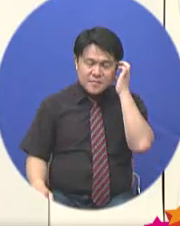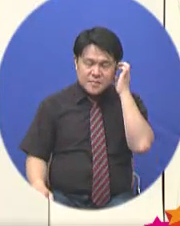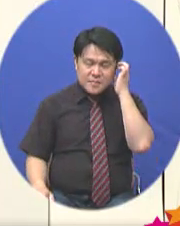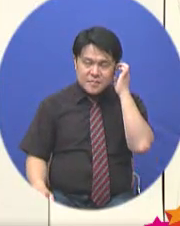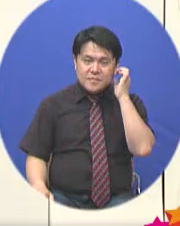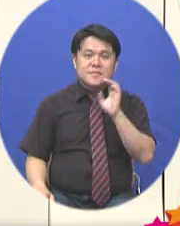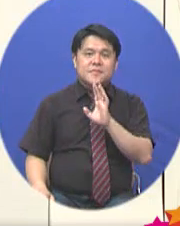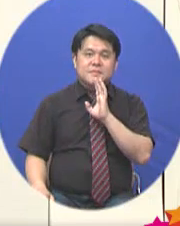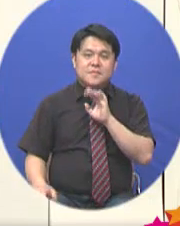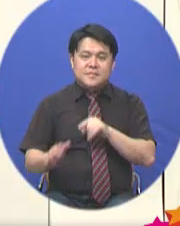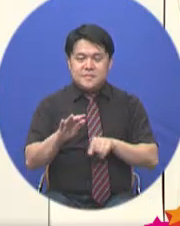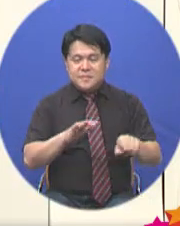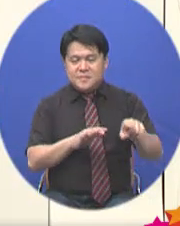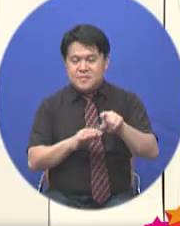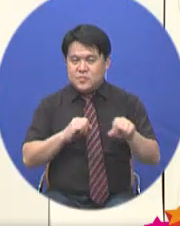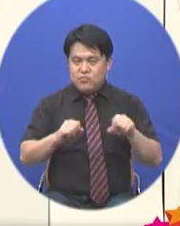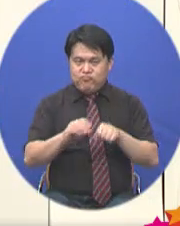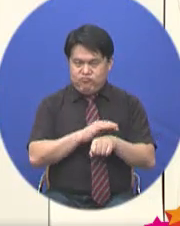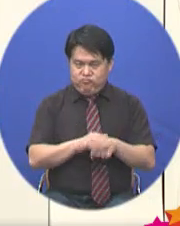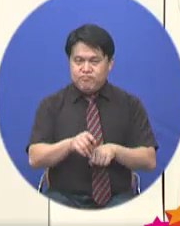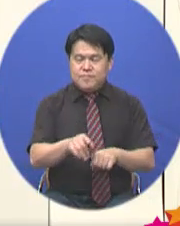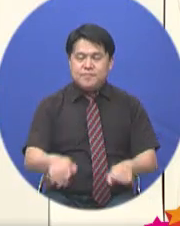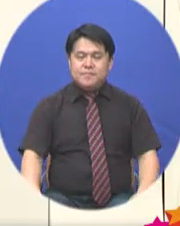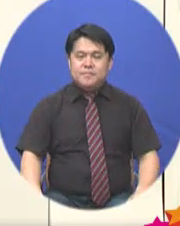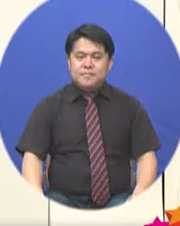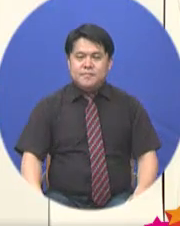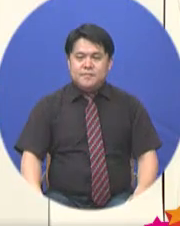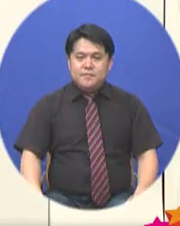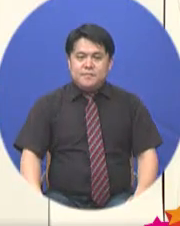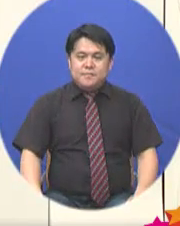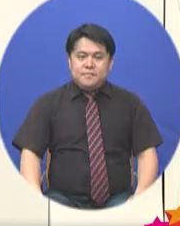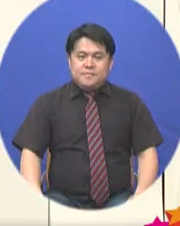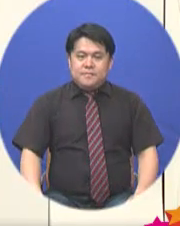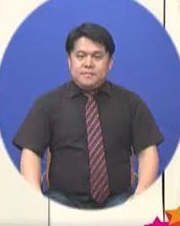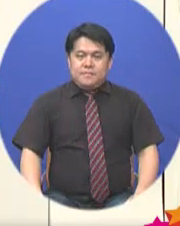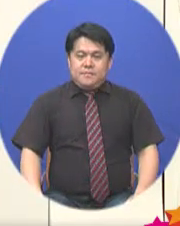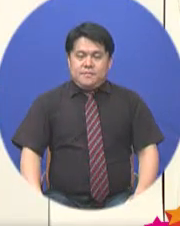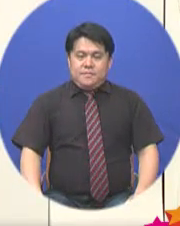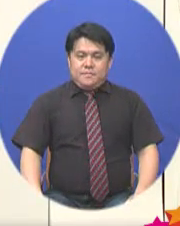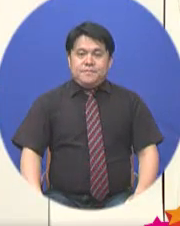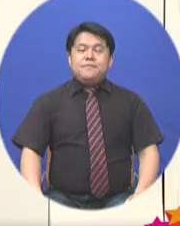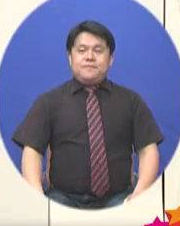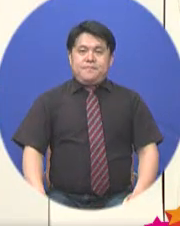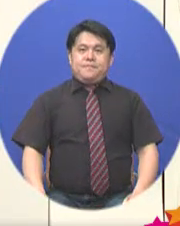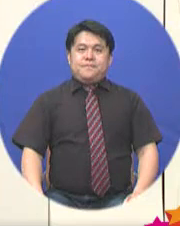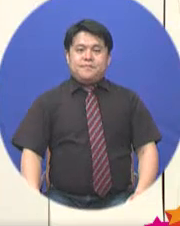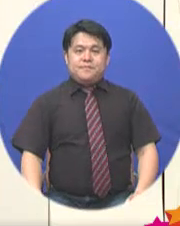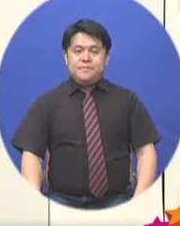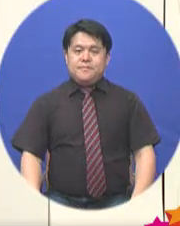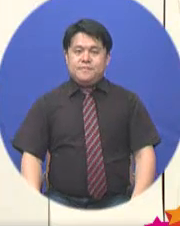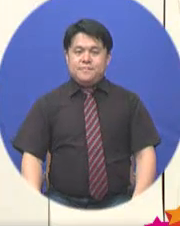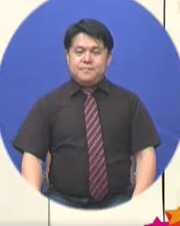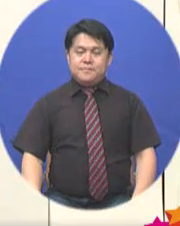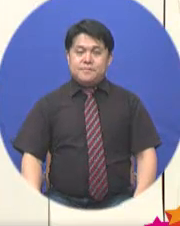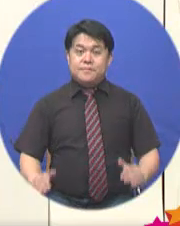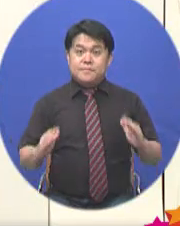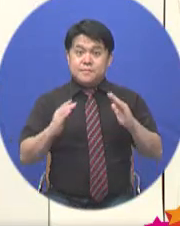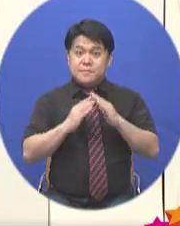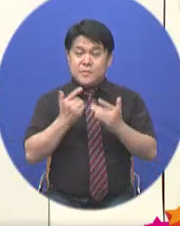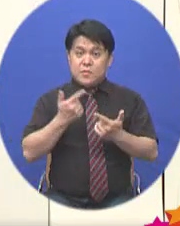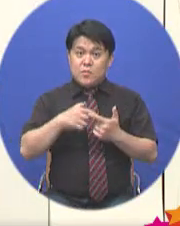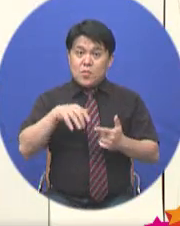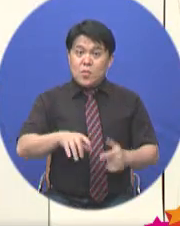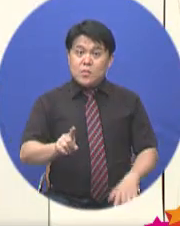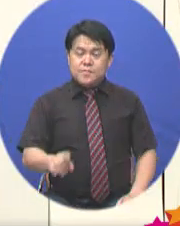이거 앞서가시는 분이죠, 맞아요. 남보다. 네. 훌륭하십니다. 그래요. 예, 예. 지금 자택은